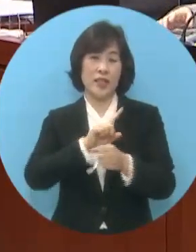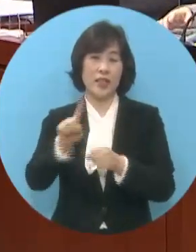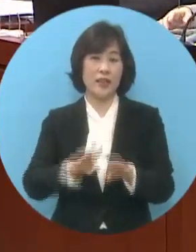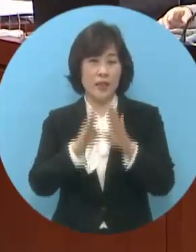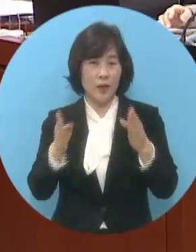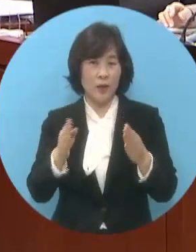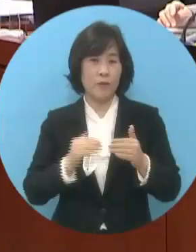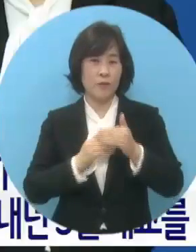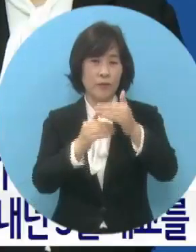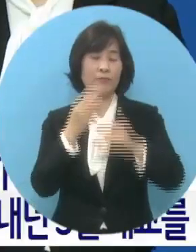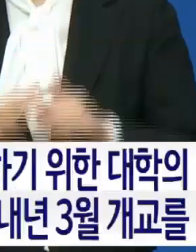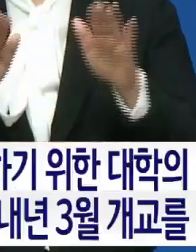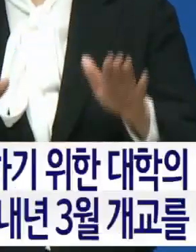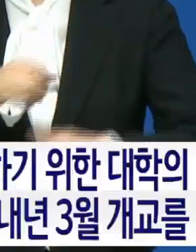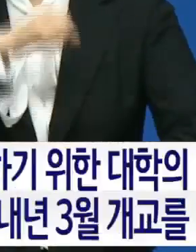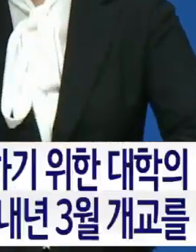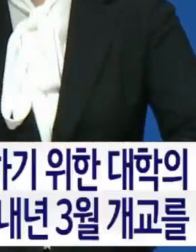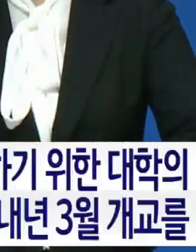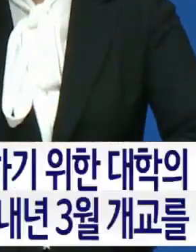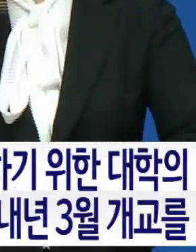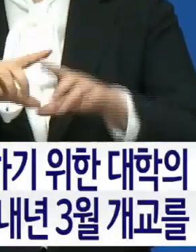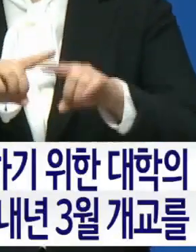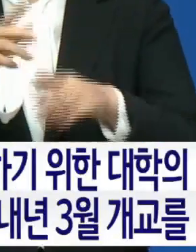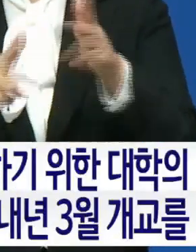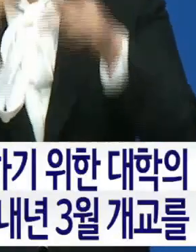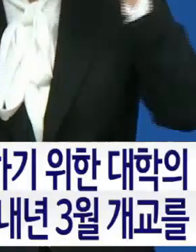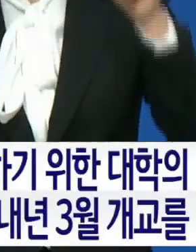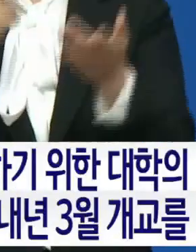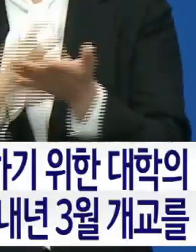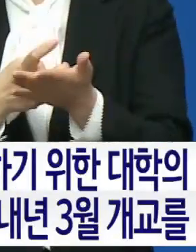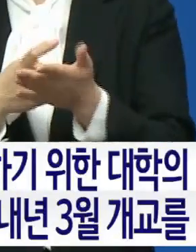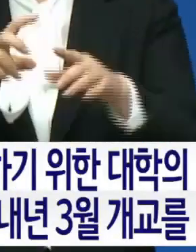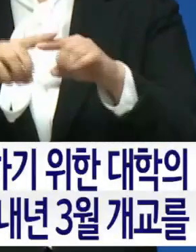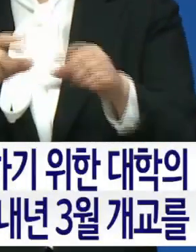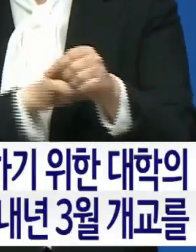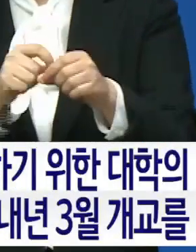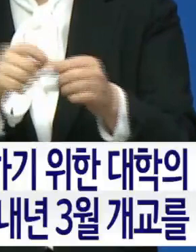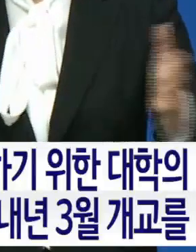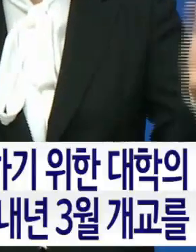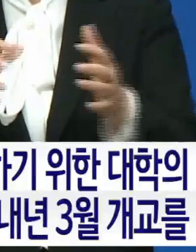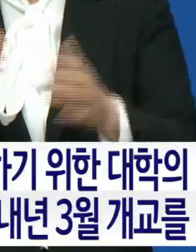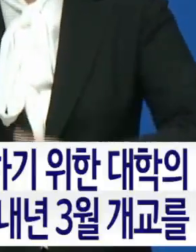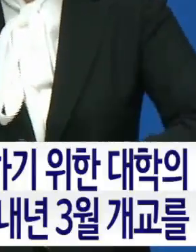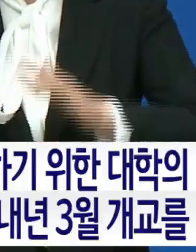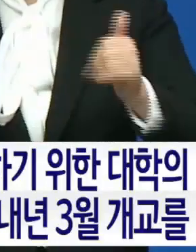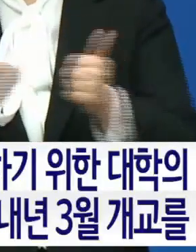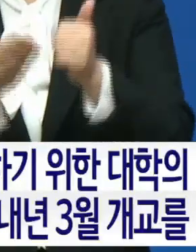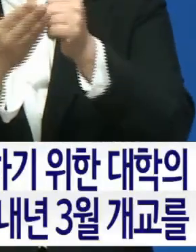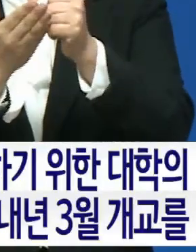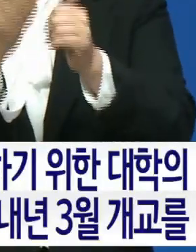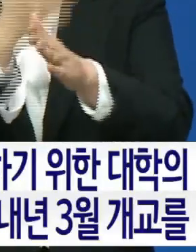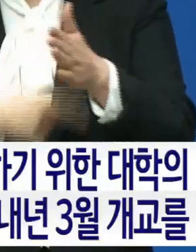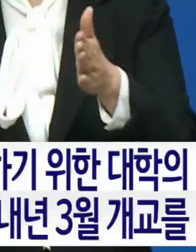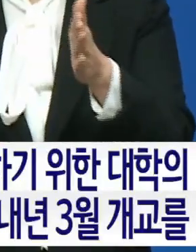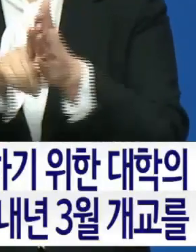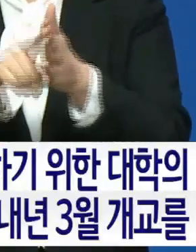낼 수 있게 됐습니다. 이번에 통과된 한국에너지공대법은 에너지특화 융복합 인재를 양성하기